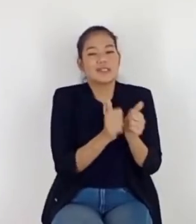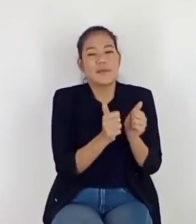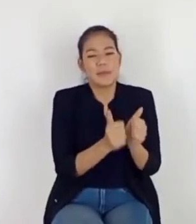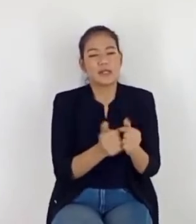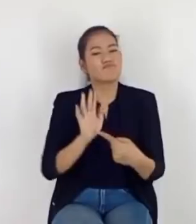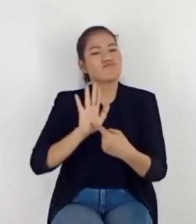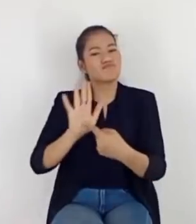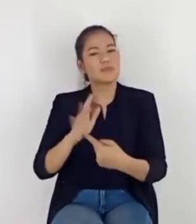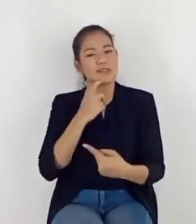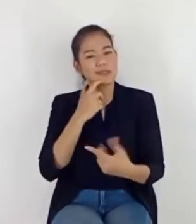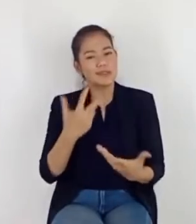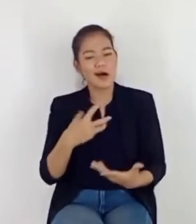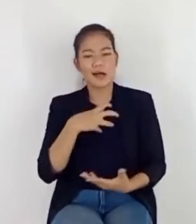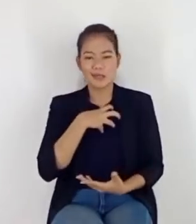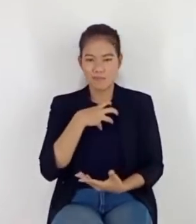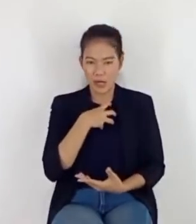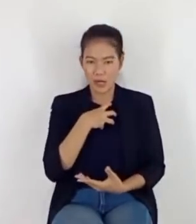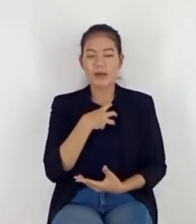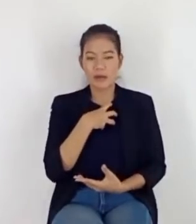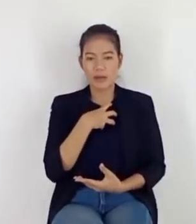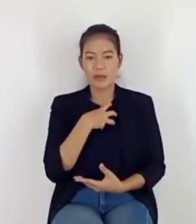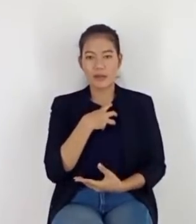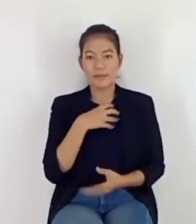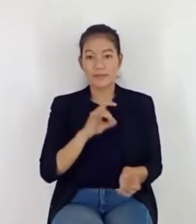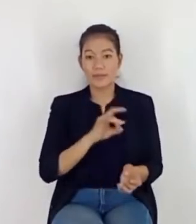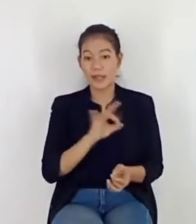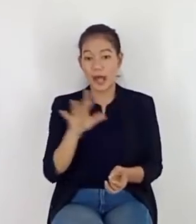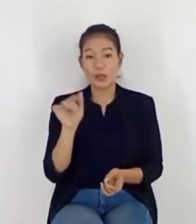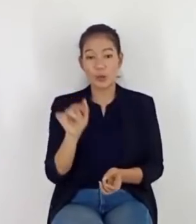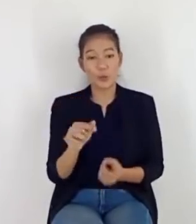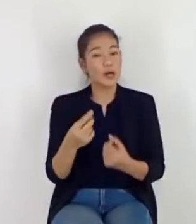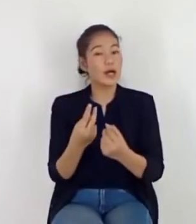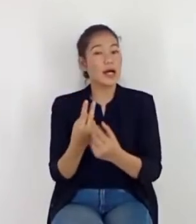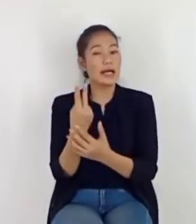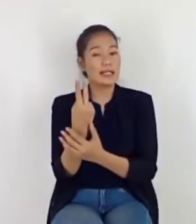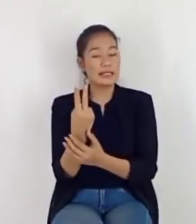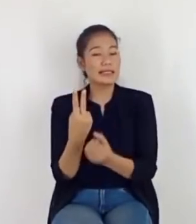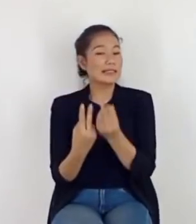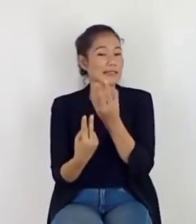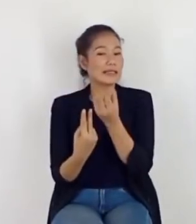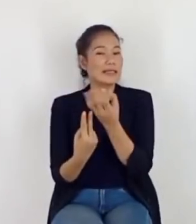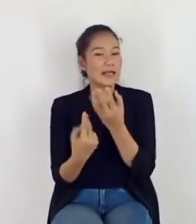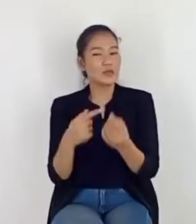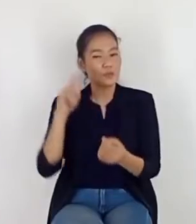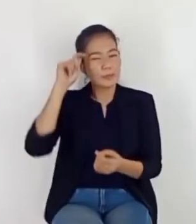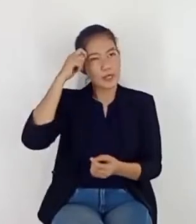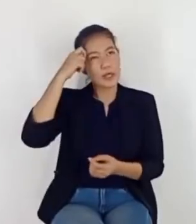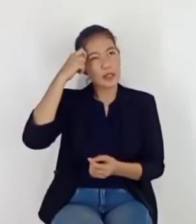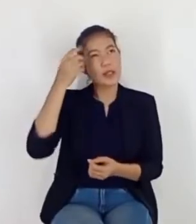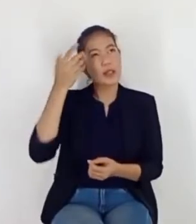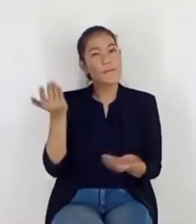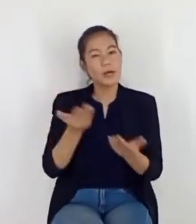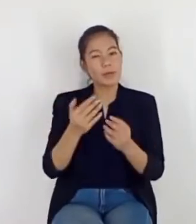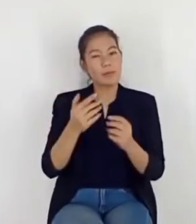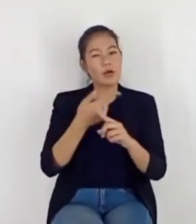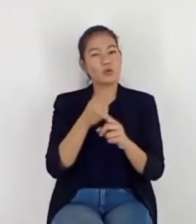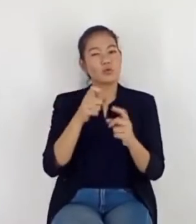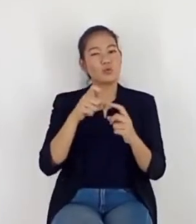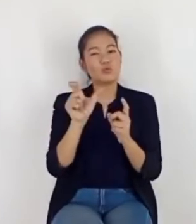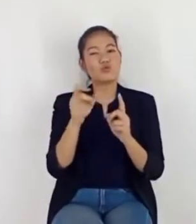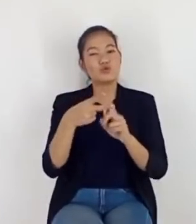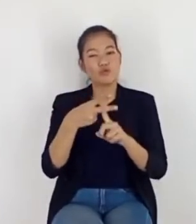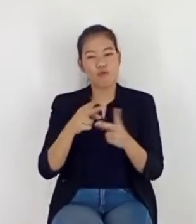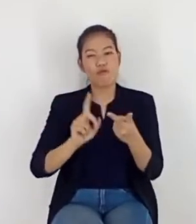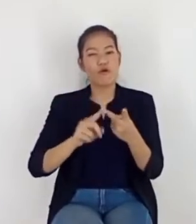menyimbolkan iman. Selain itu, lilin ini juga mengingatkan kita akan perjalanan Yusuf dan Maria ke